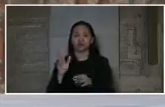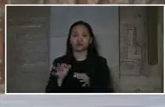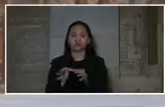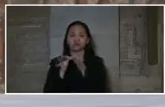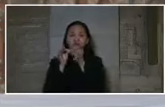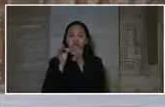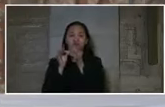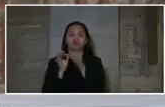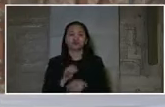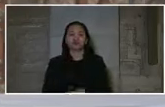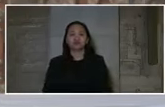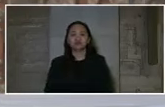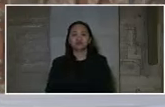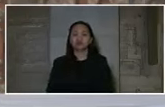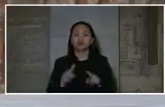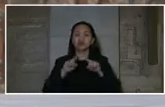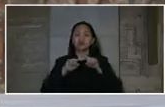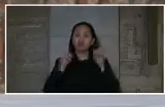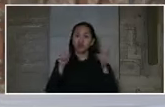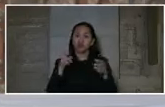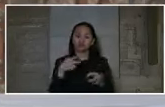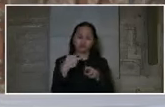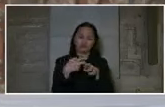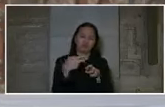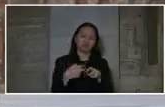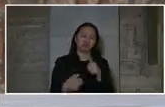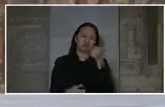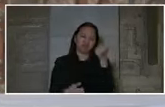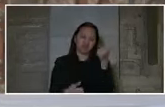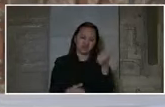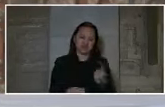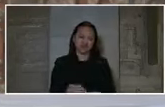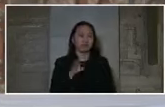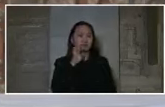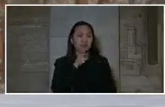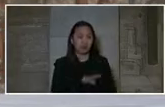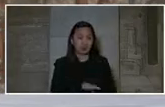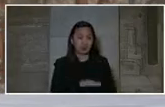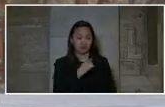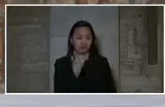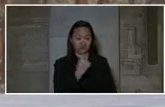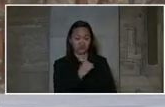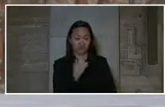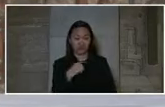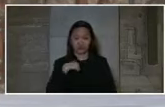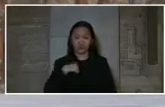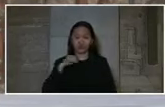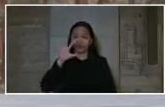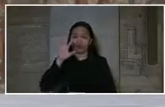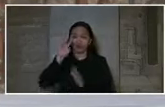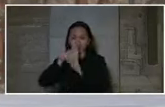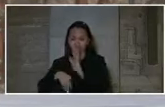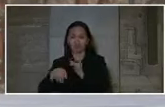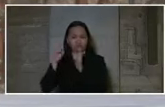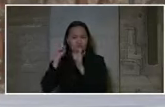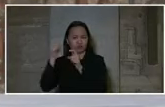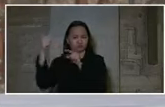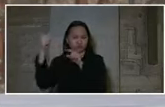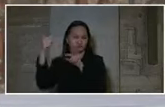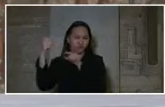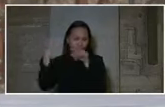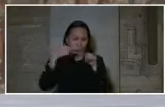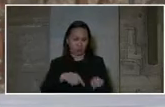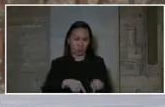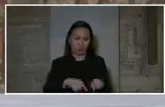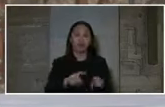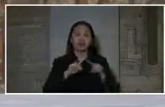Although, mas mahirap yung mga ibang kapatid kong pari. Ako, 5 minuto lang, nasa baba na. Yung iba, maglalakbay